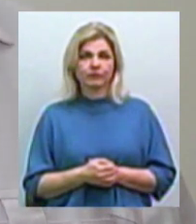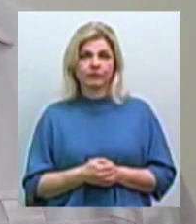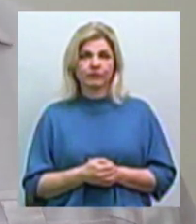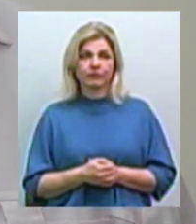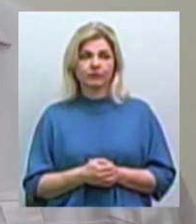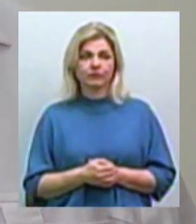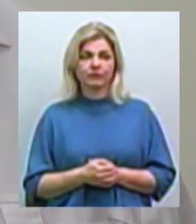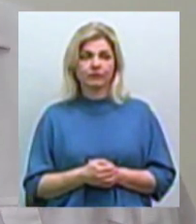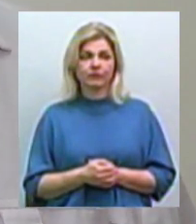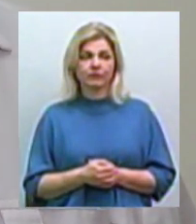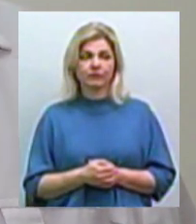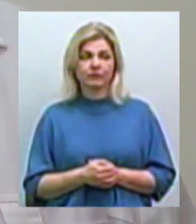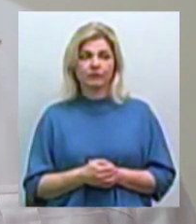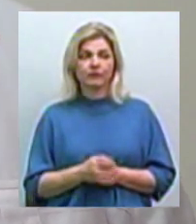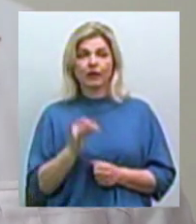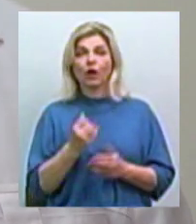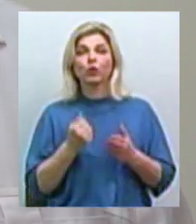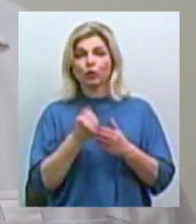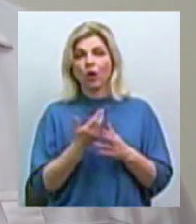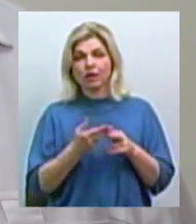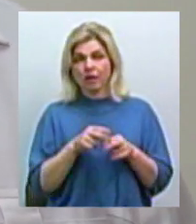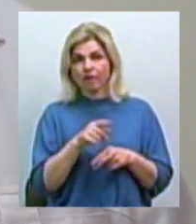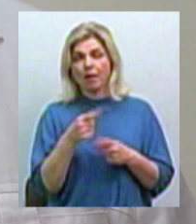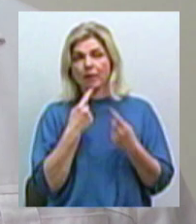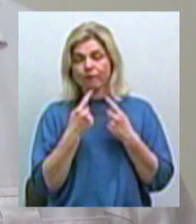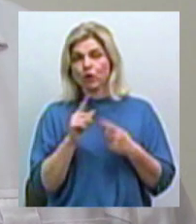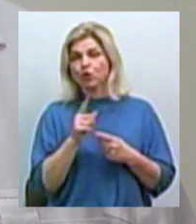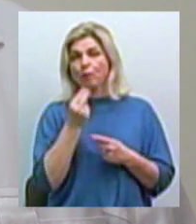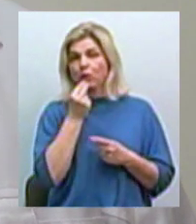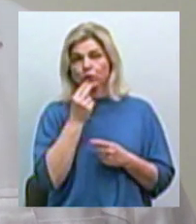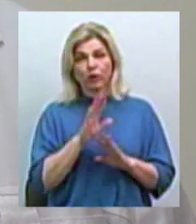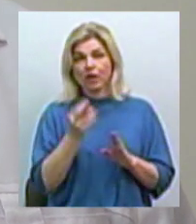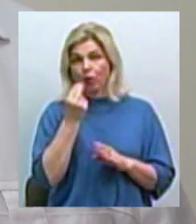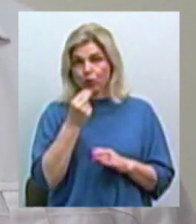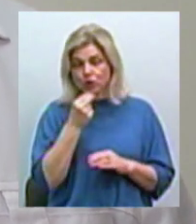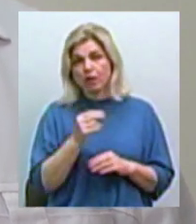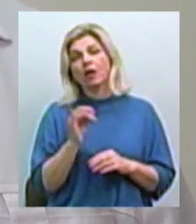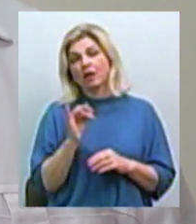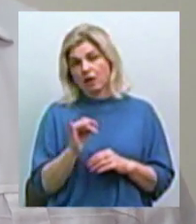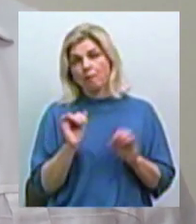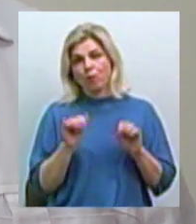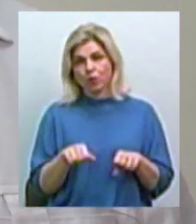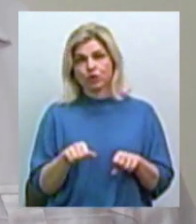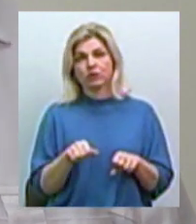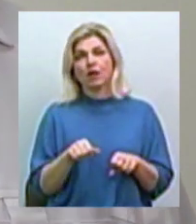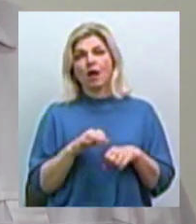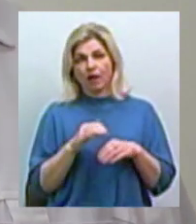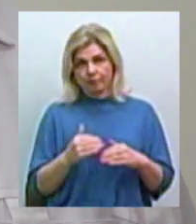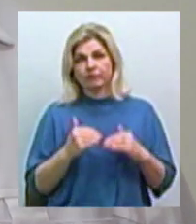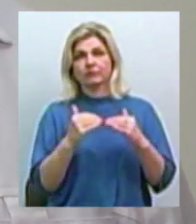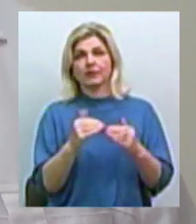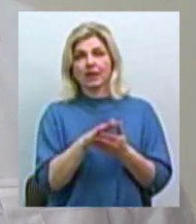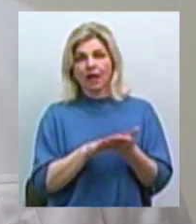до цього ми з ним і проводимо бесіду, якщо цих продуктів не вживав, він може вже проходити далі.